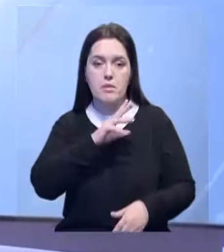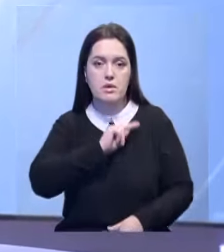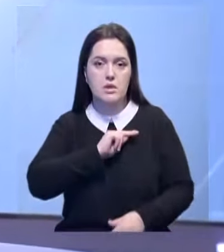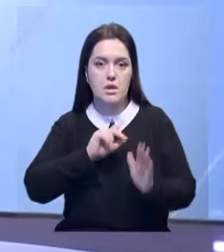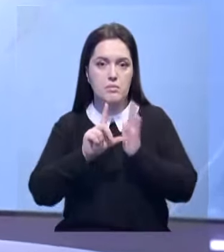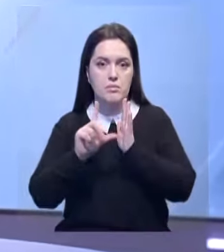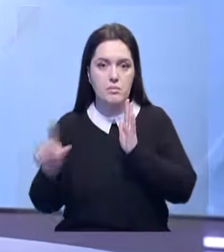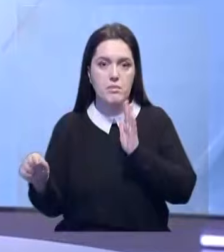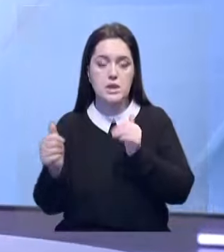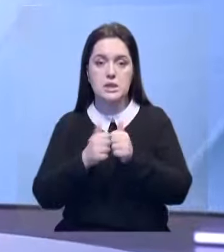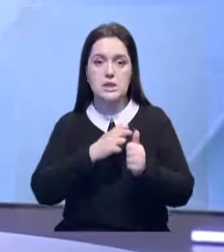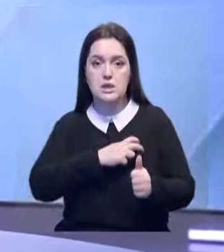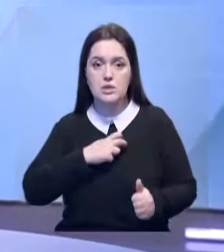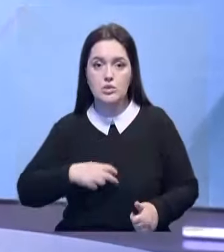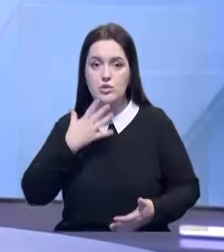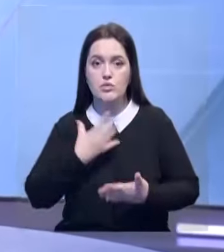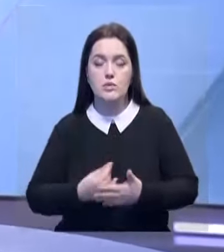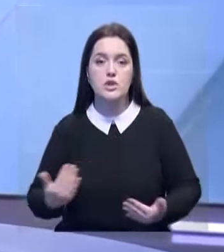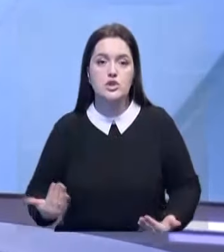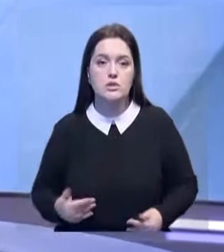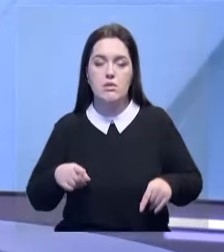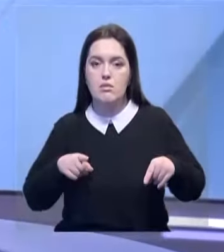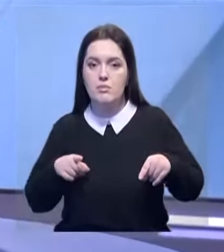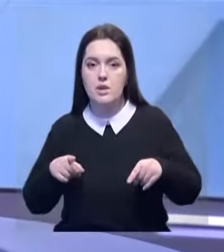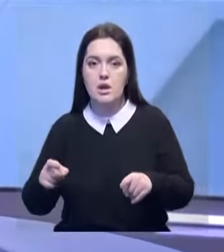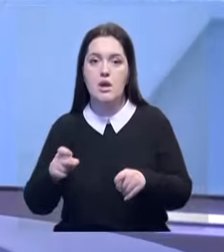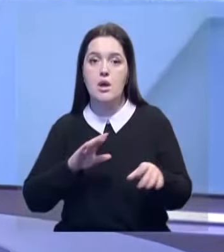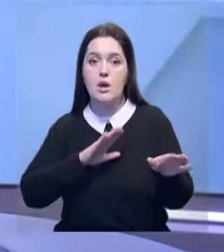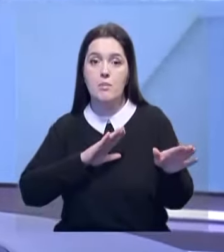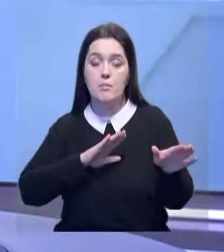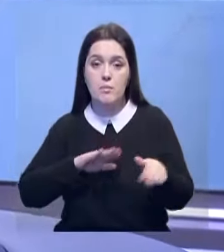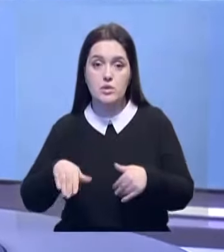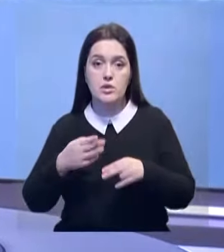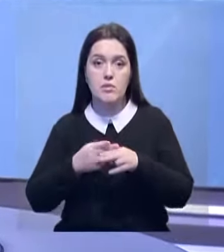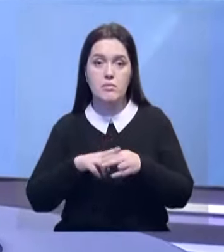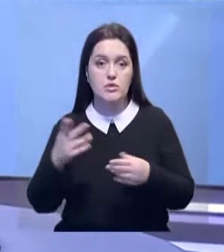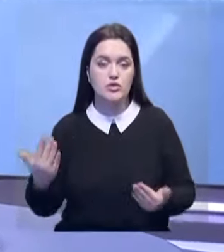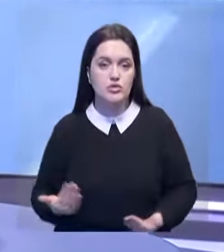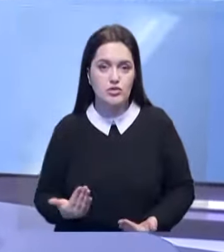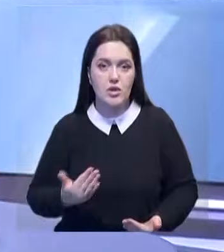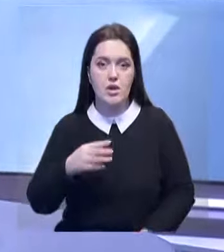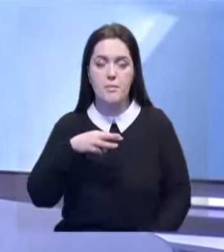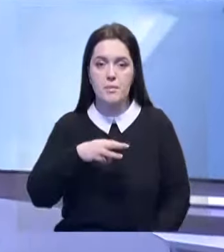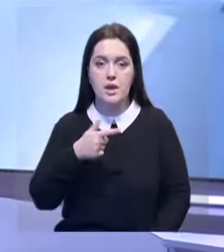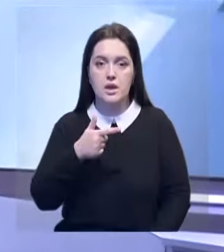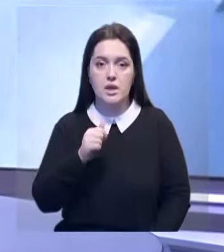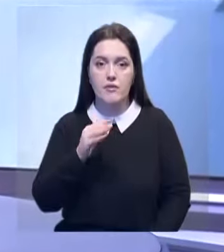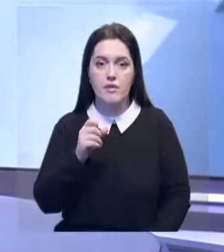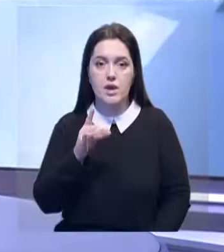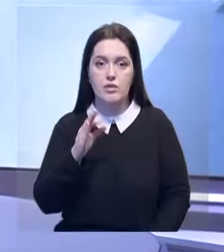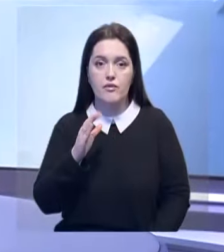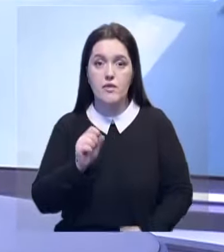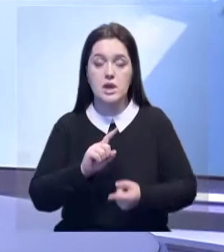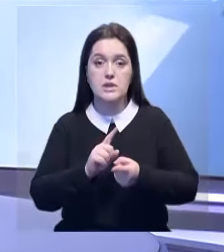момент находилась на работе. Соседка, рискуя собственной жизнью, бросилась в огонь. После этого жизнь Марины Гафаровой кардинально